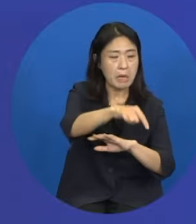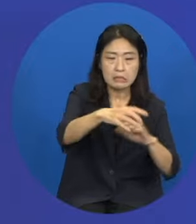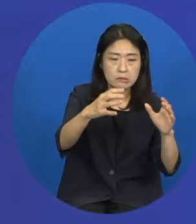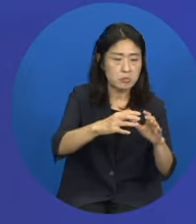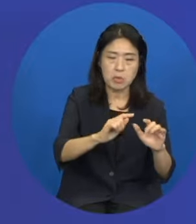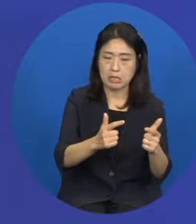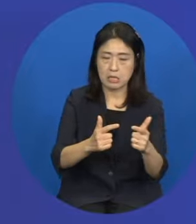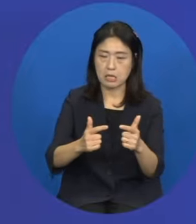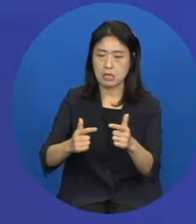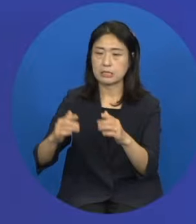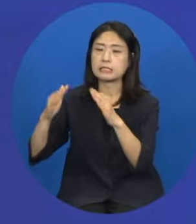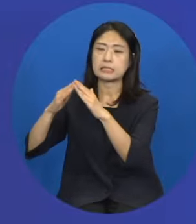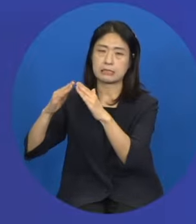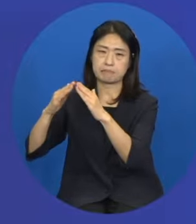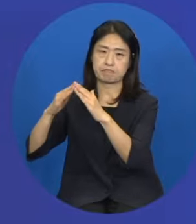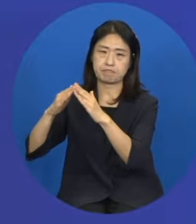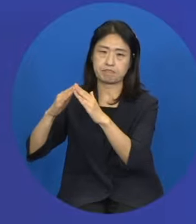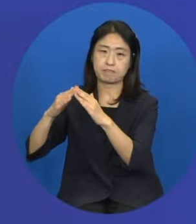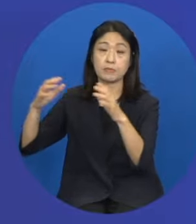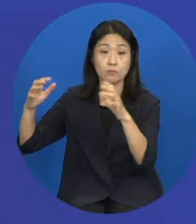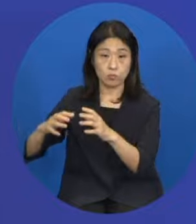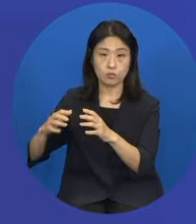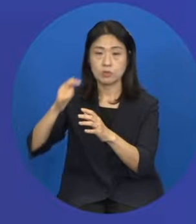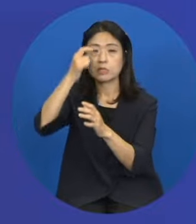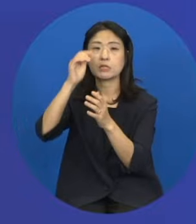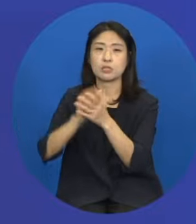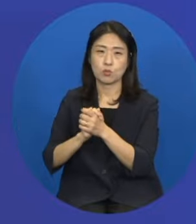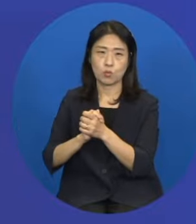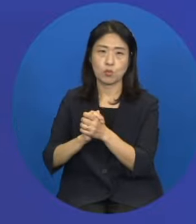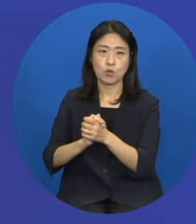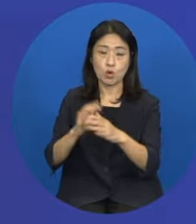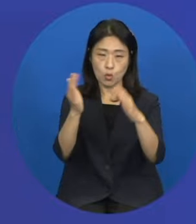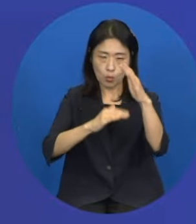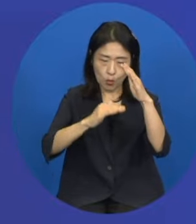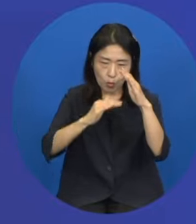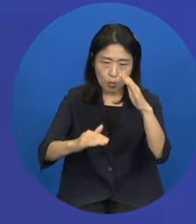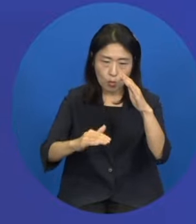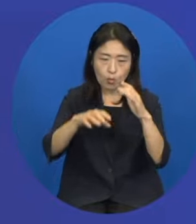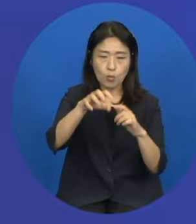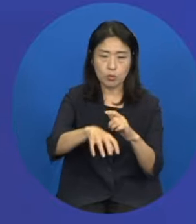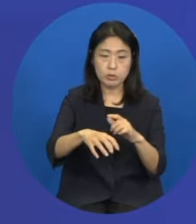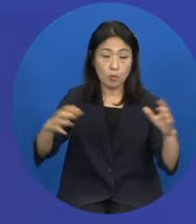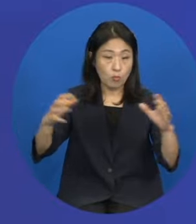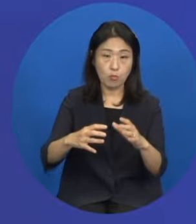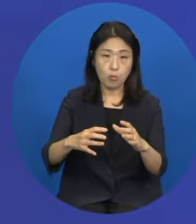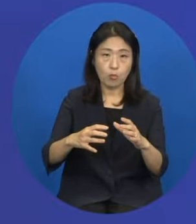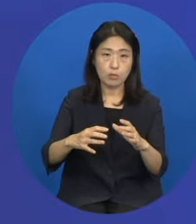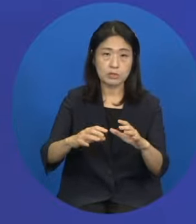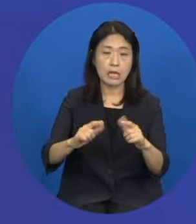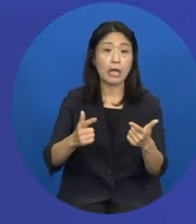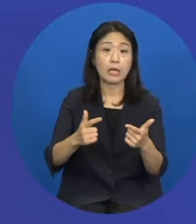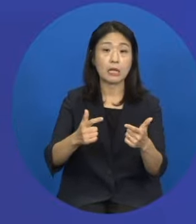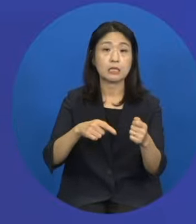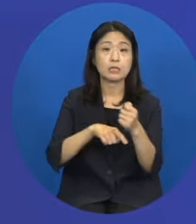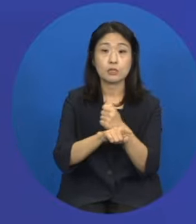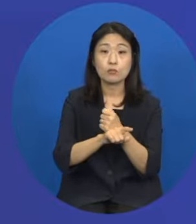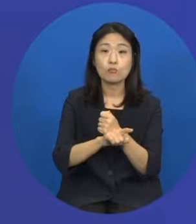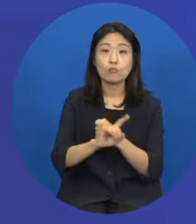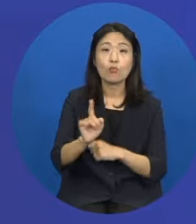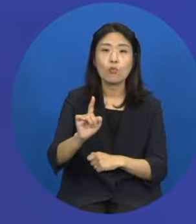모였습니다. 말씀드린 것처럼 공공장소에 모이지 않은 이유, 여러 가지 위험성이 있었기 때문에